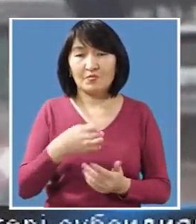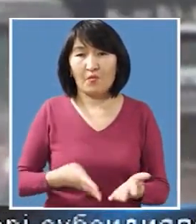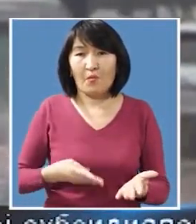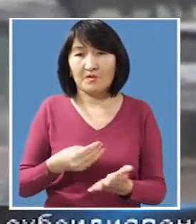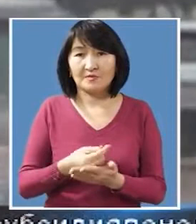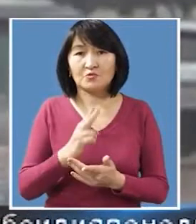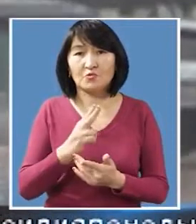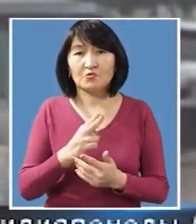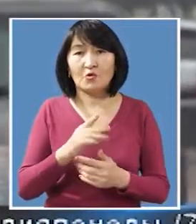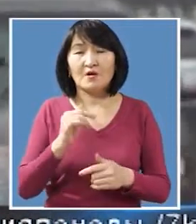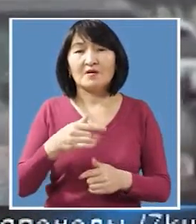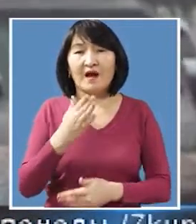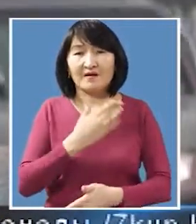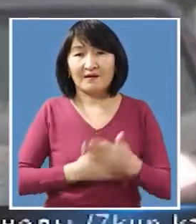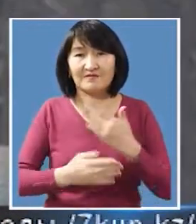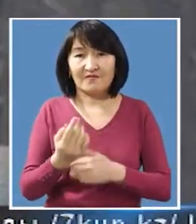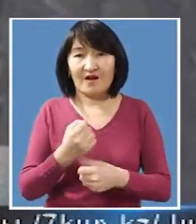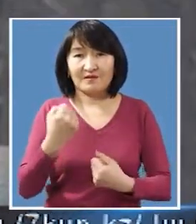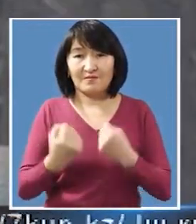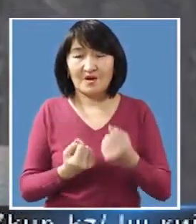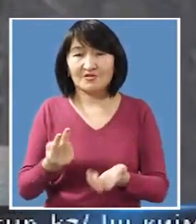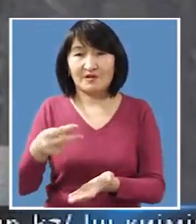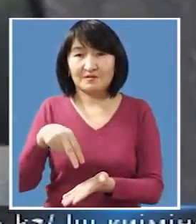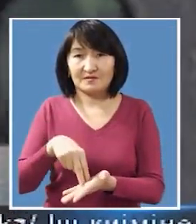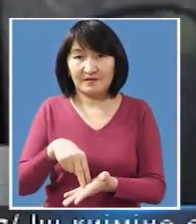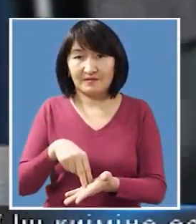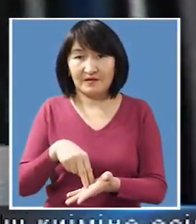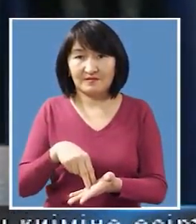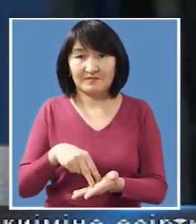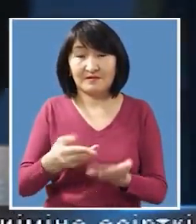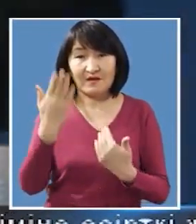тәртіп сақшыларына бағынбай, қарсылық танытқандар бірден бір жылға